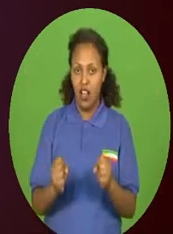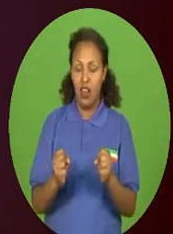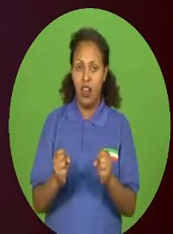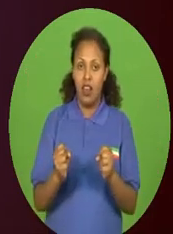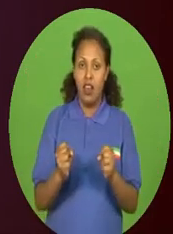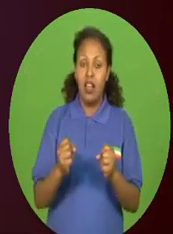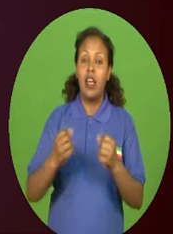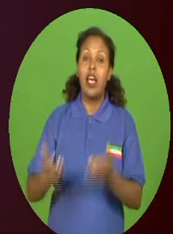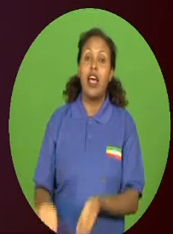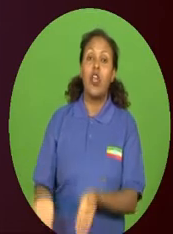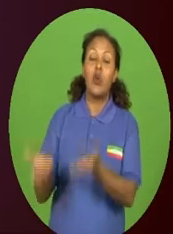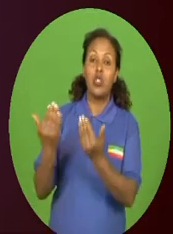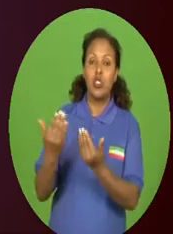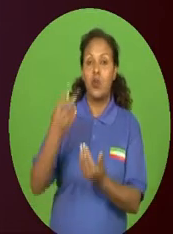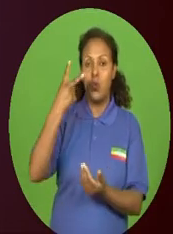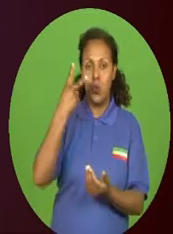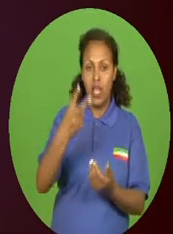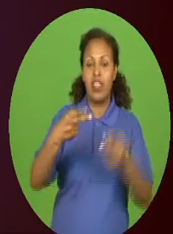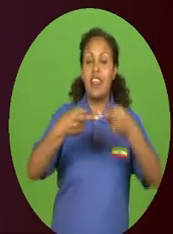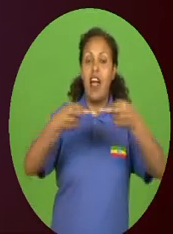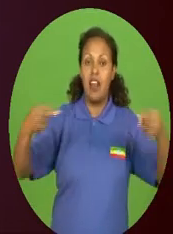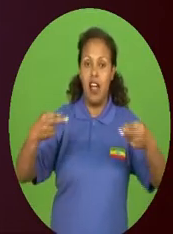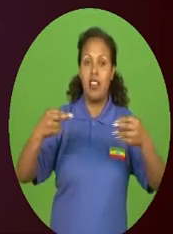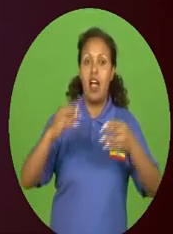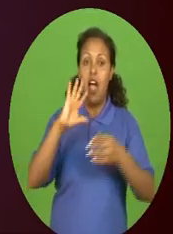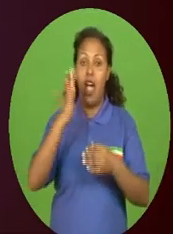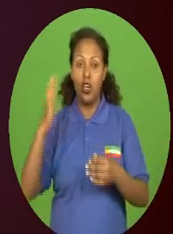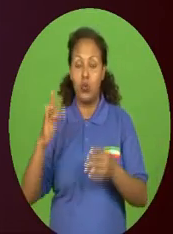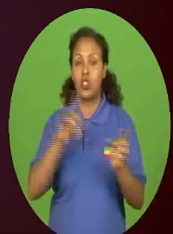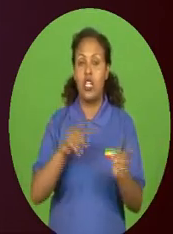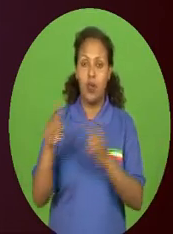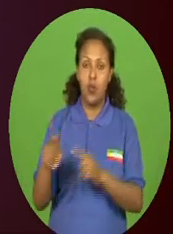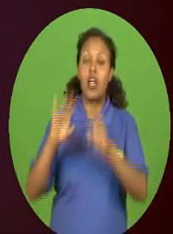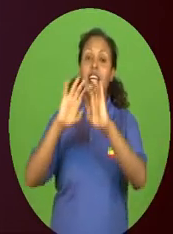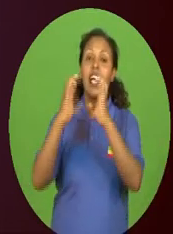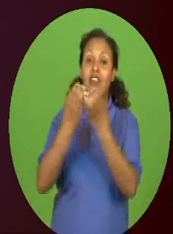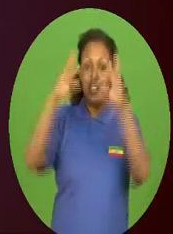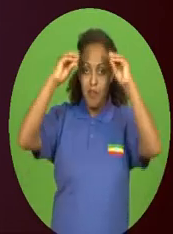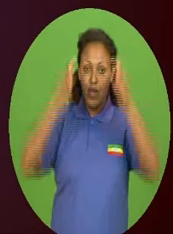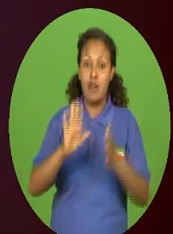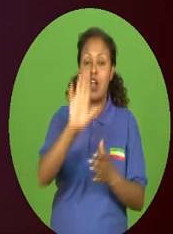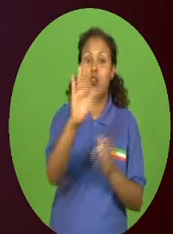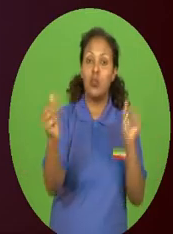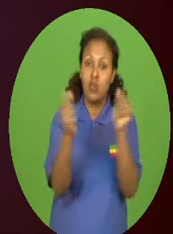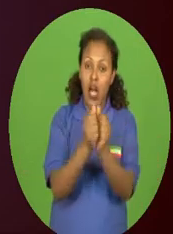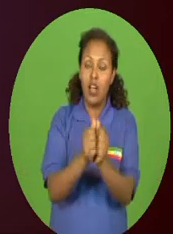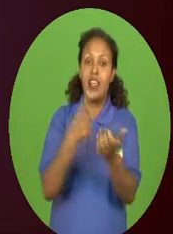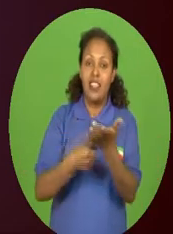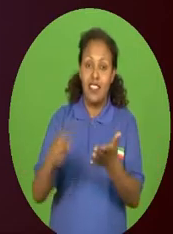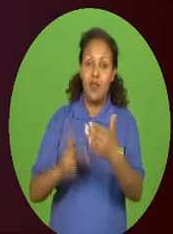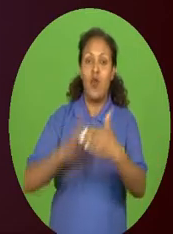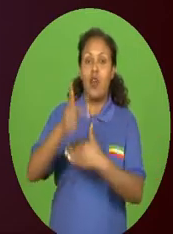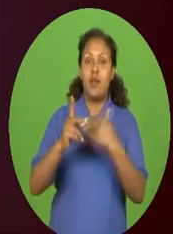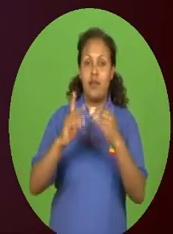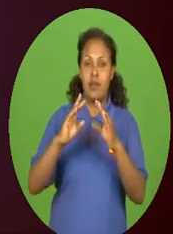ይችላሉ። ቀሪዎችን 2 የሀረጋት አይነቶች ደግሞ ከክፍል መምህራችሁ ጋር